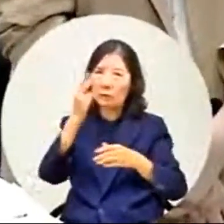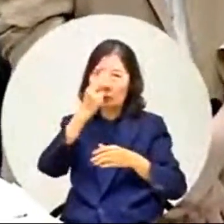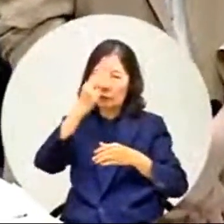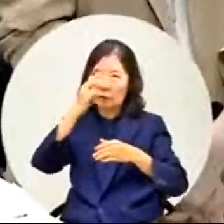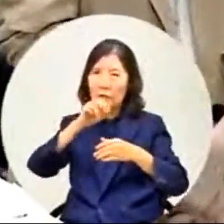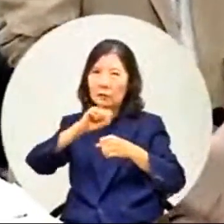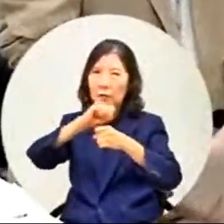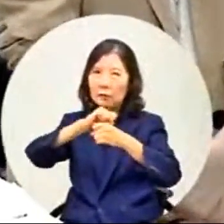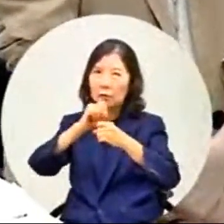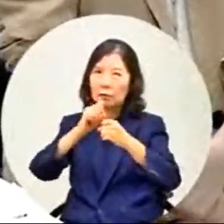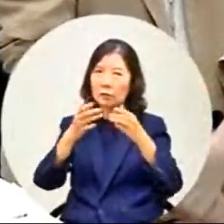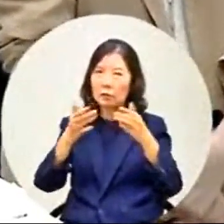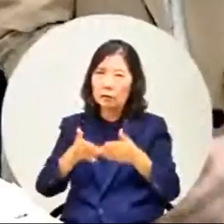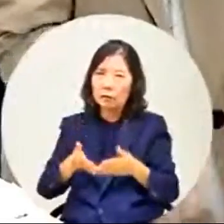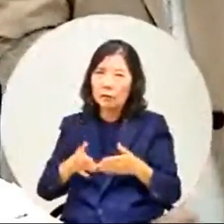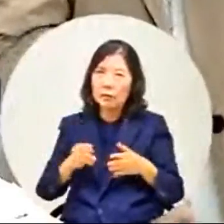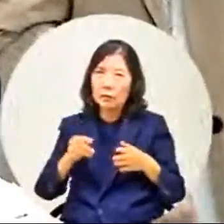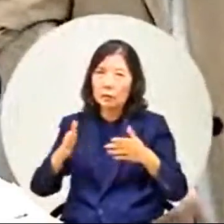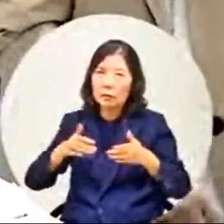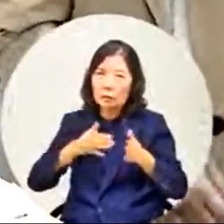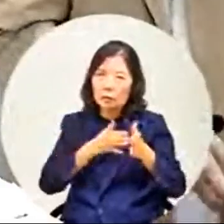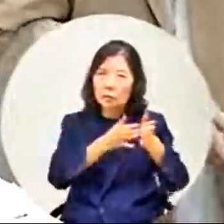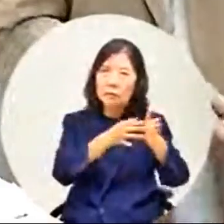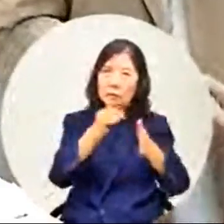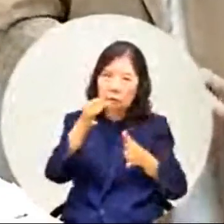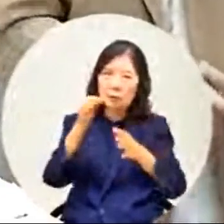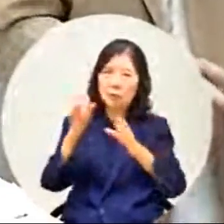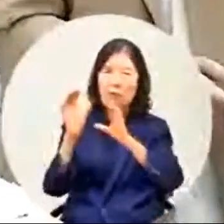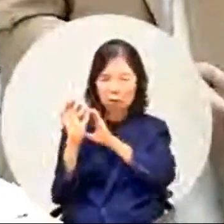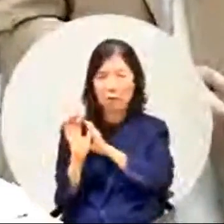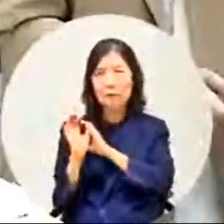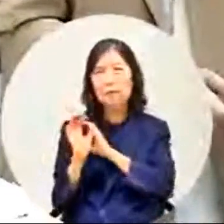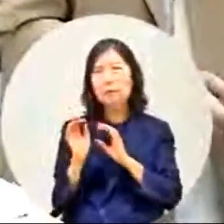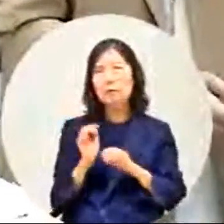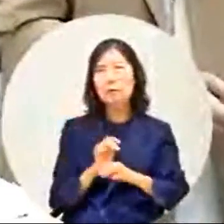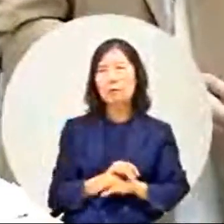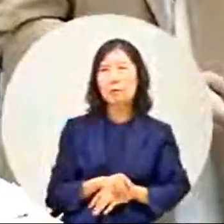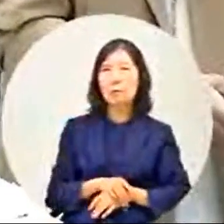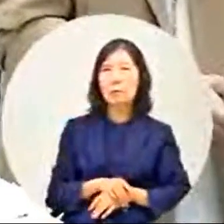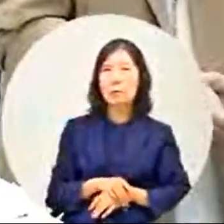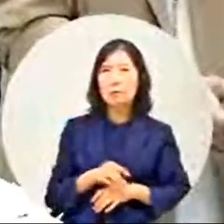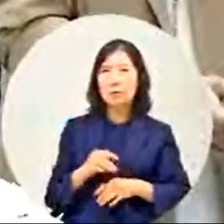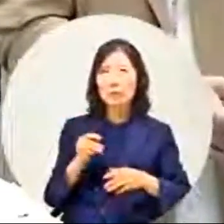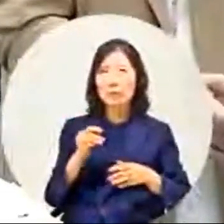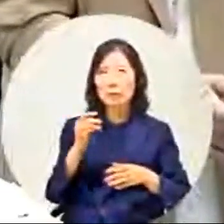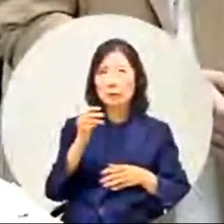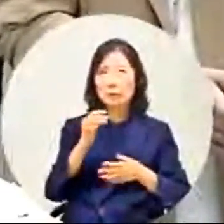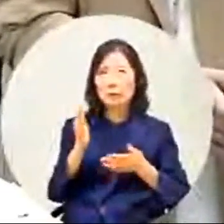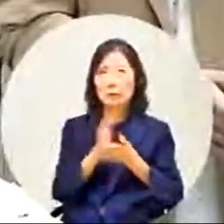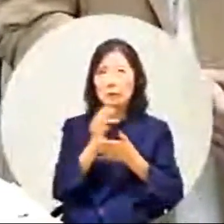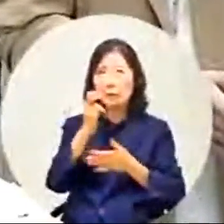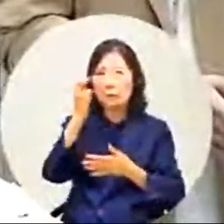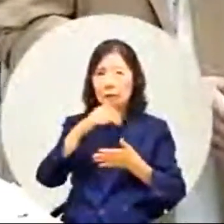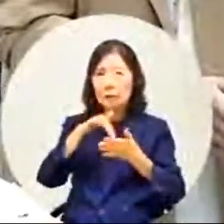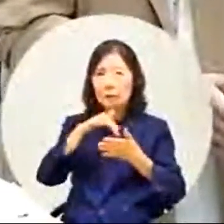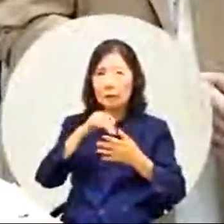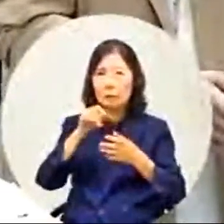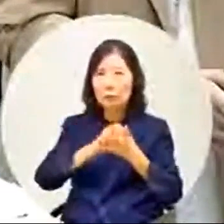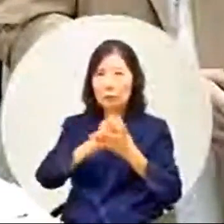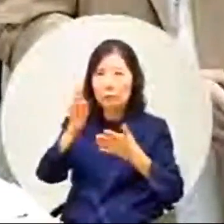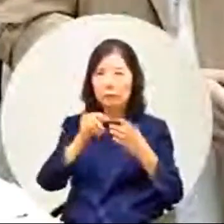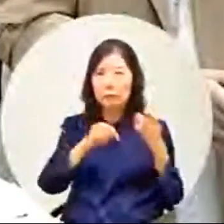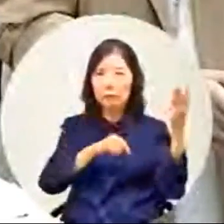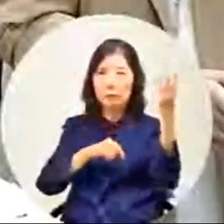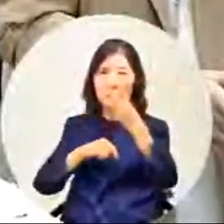加重轻轨计划财务负担。审计报告把刚才三个局